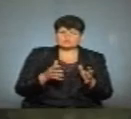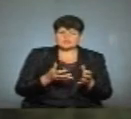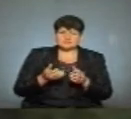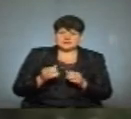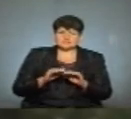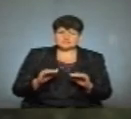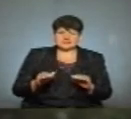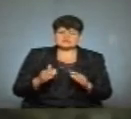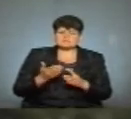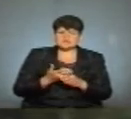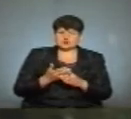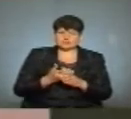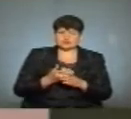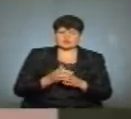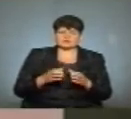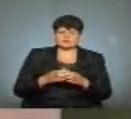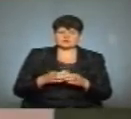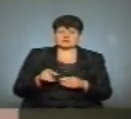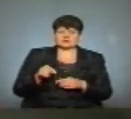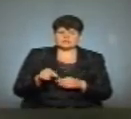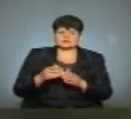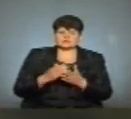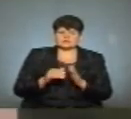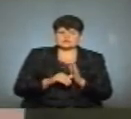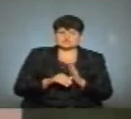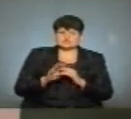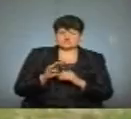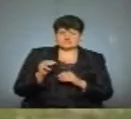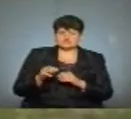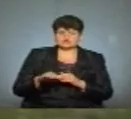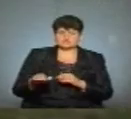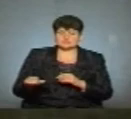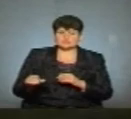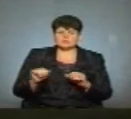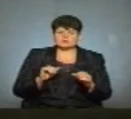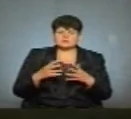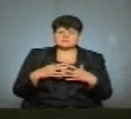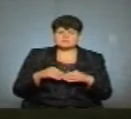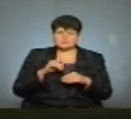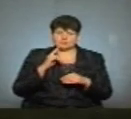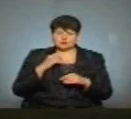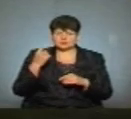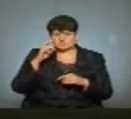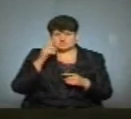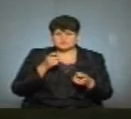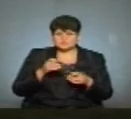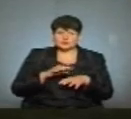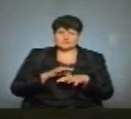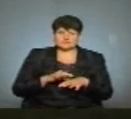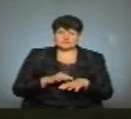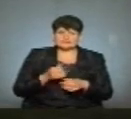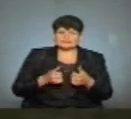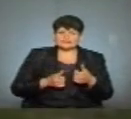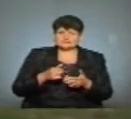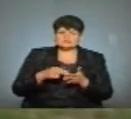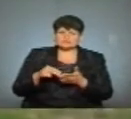пільгових категорій. Цих дітей на Тернопільщині є понад 64 тисячі. Управлінням сім'ї та молоді обласної державної адміністрації проведено тендер